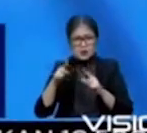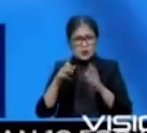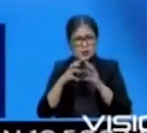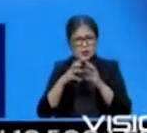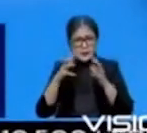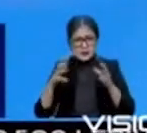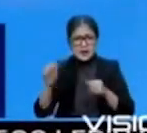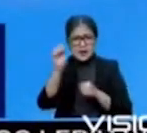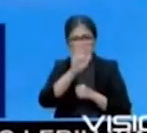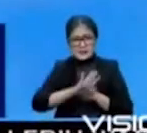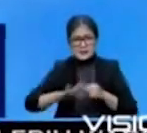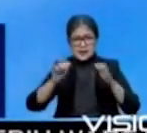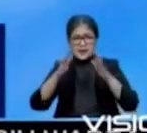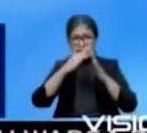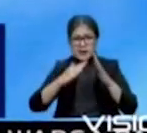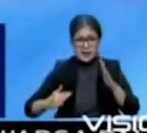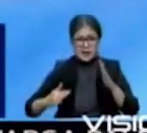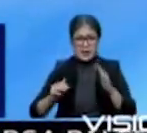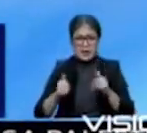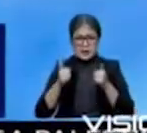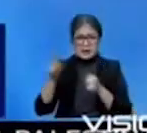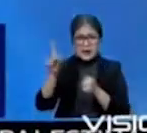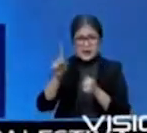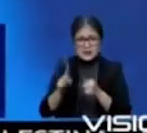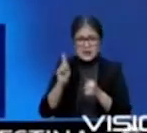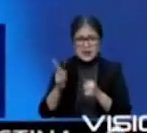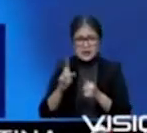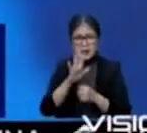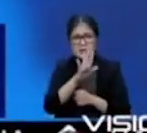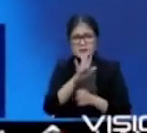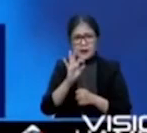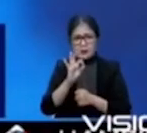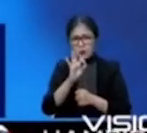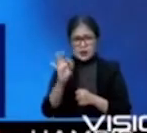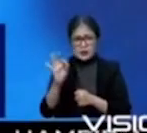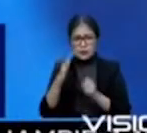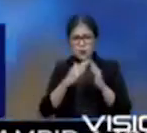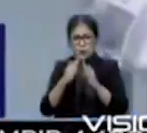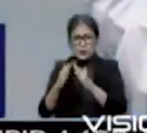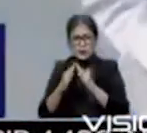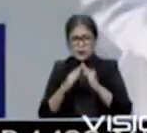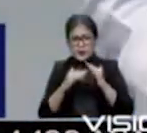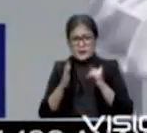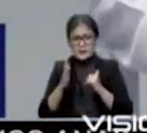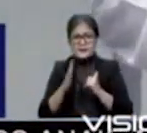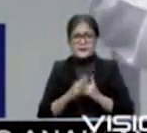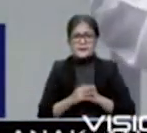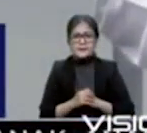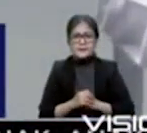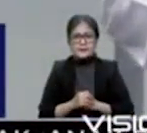Tenggara dan mampu menghasilkan listrik untuk disalurkan ke 50.000 rumah lebih